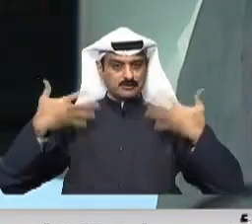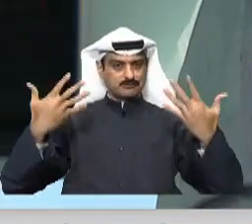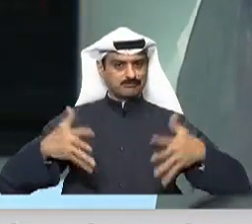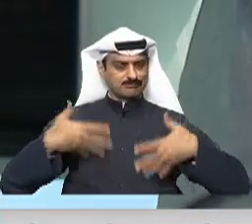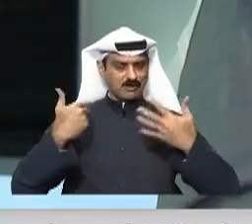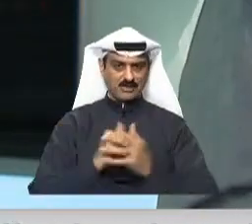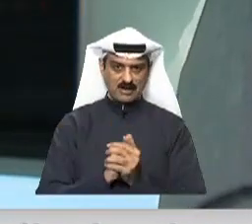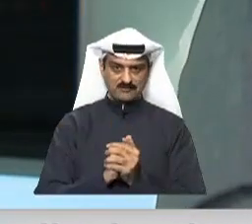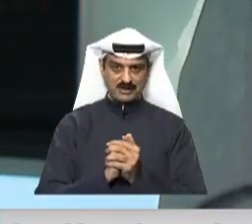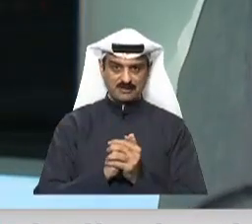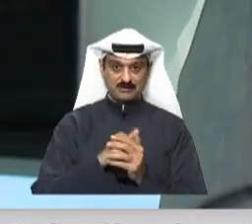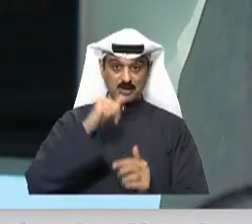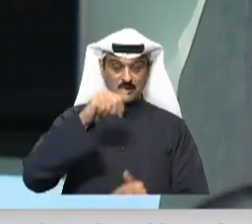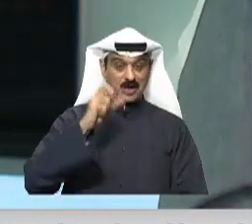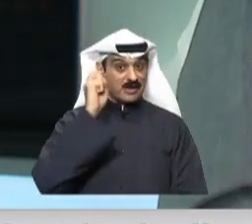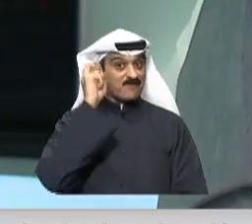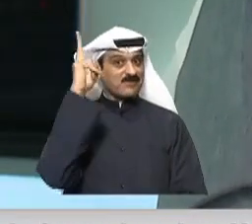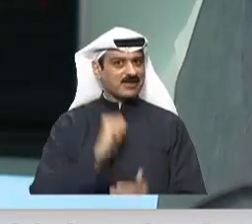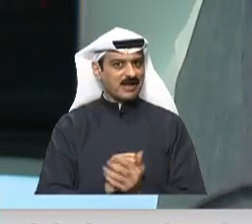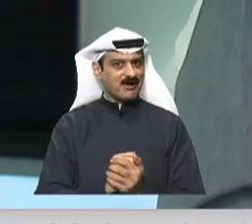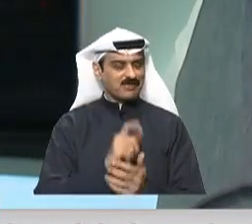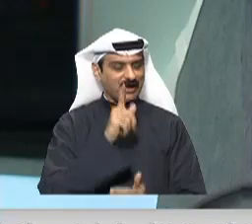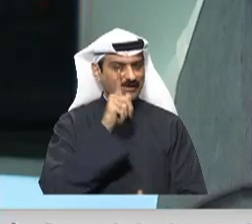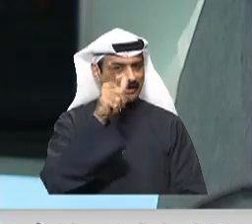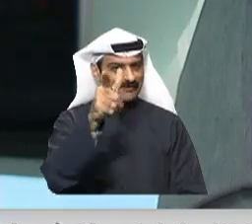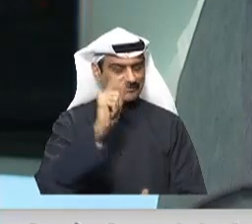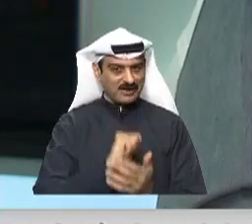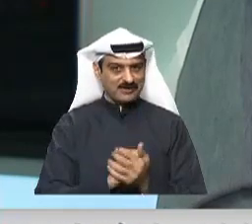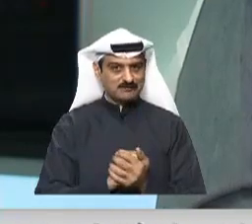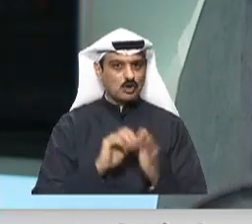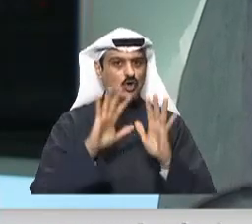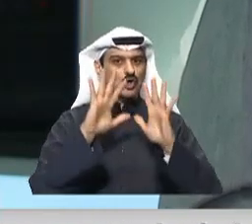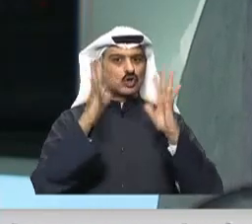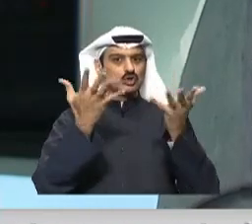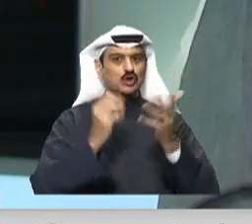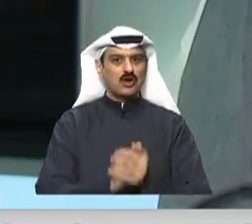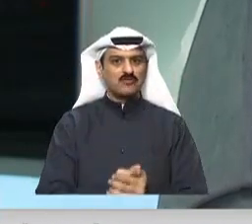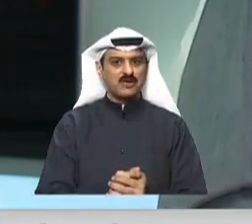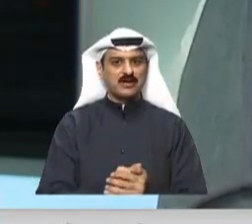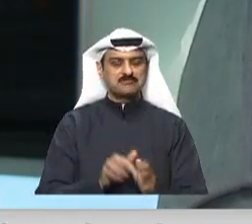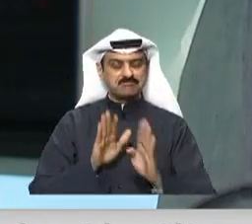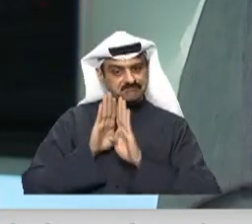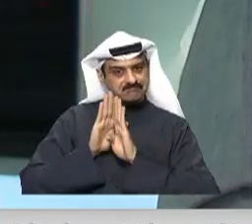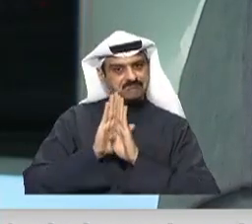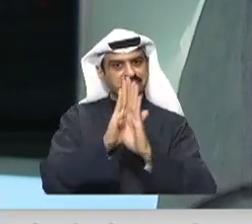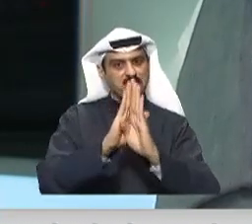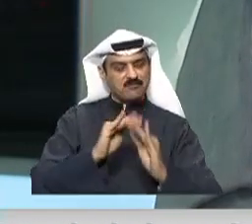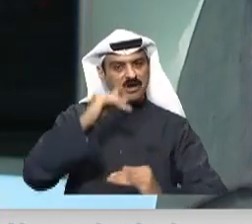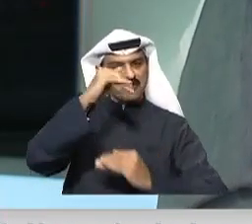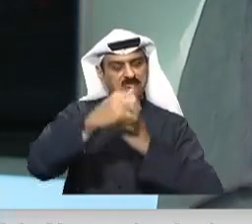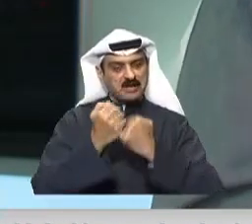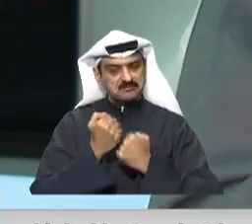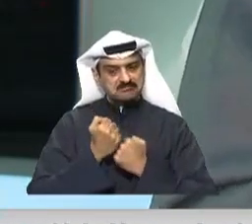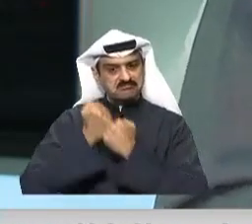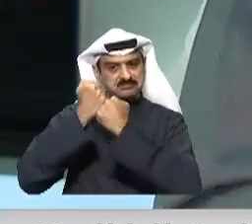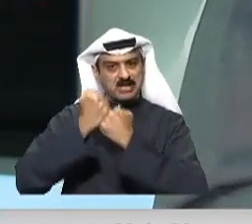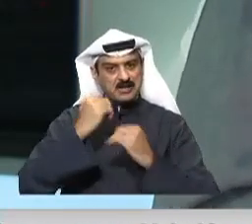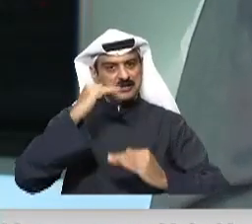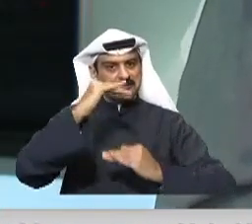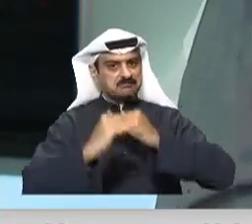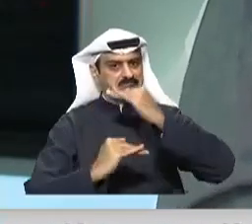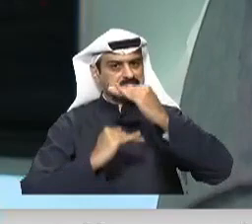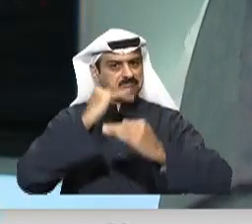ايضا بعد لهذه الرساله الاسلاميه همم وهي في عمليه اا تهيئه